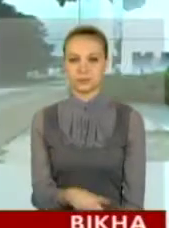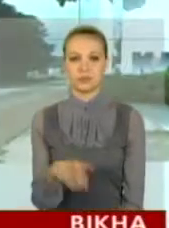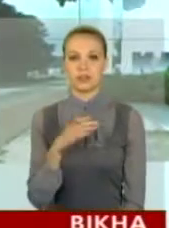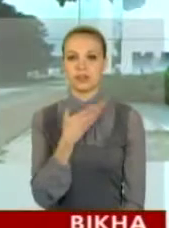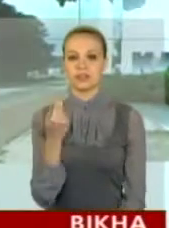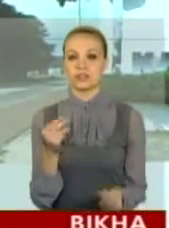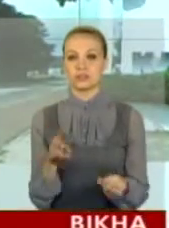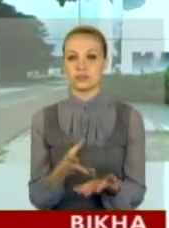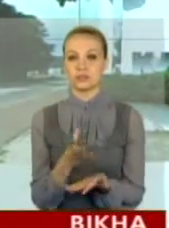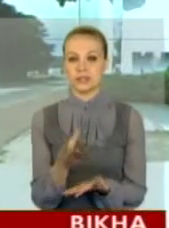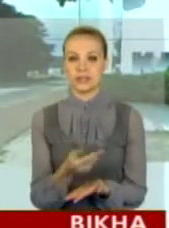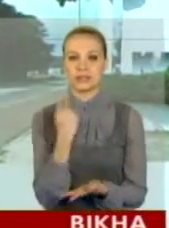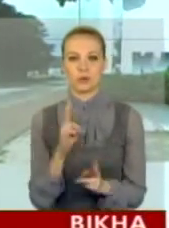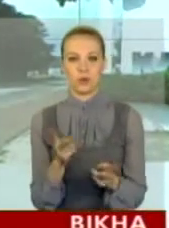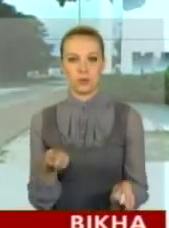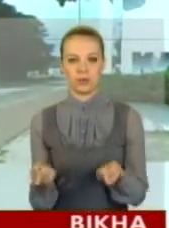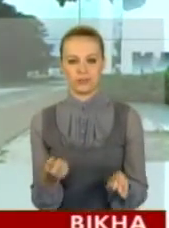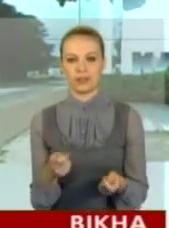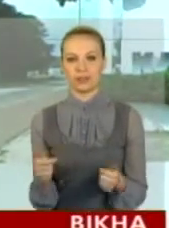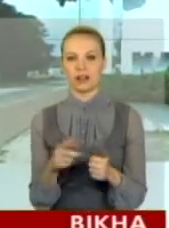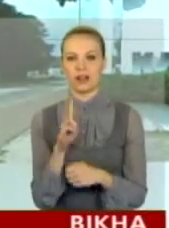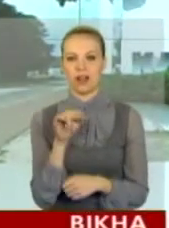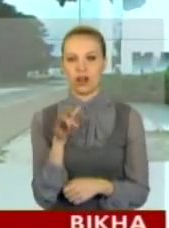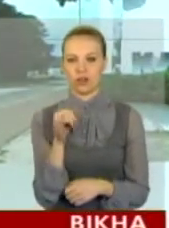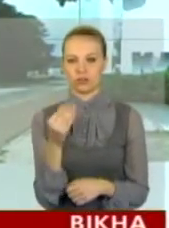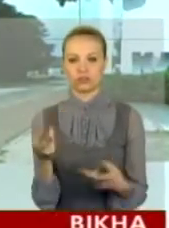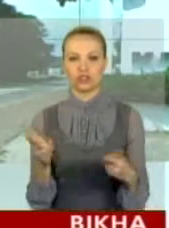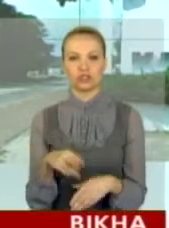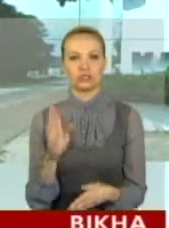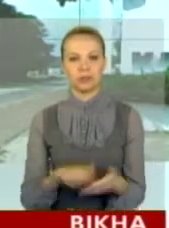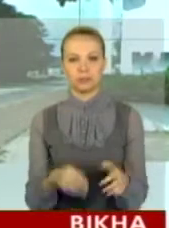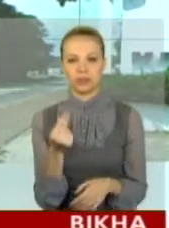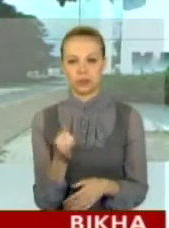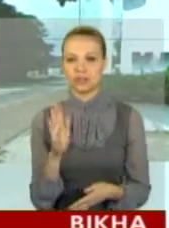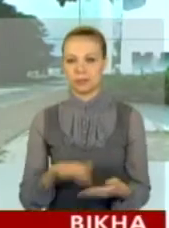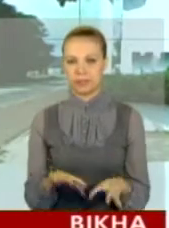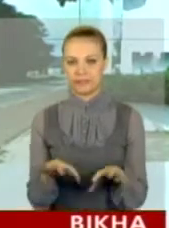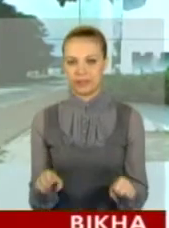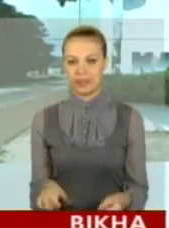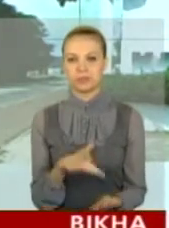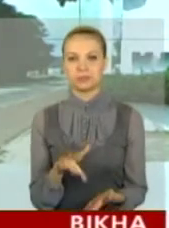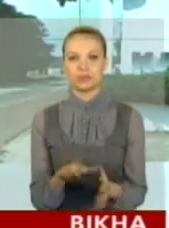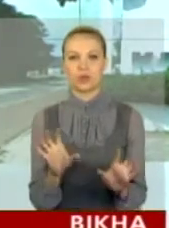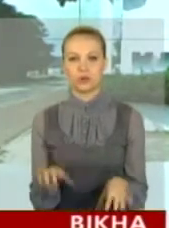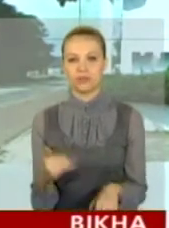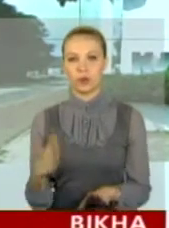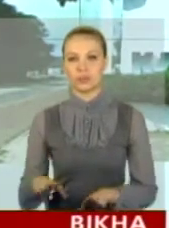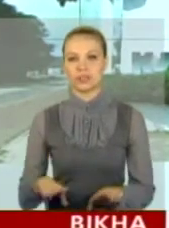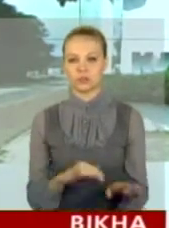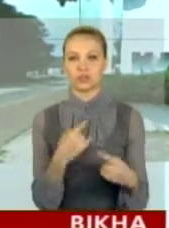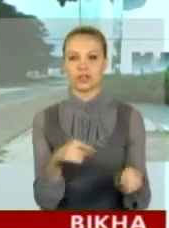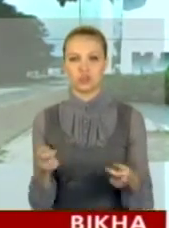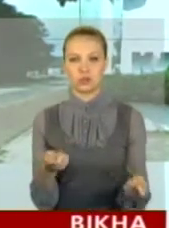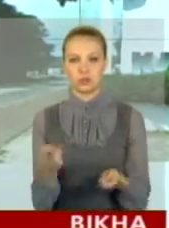нічим платити, нікому керувати. Прикарпатське місто Калуш лишилося без грошей і без влади. Міський голова, його заступники та